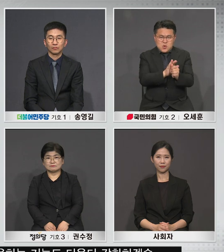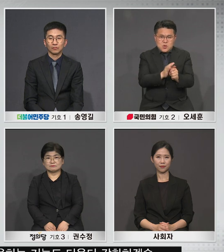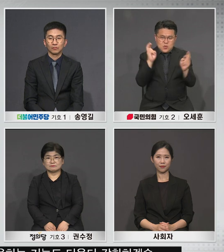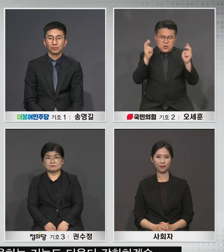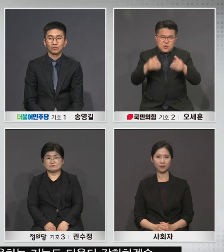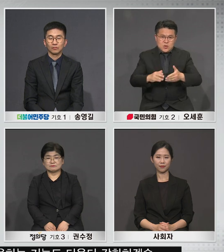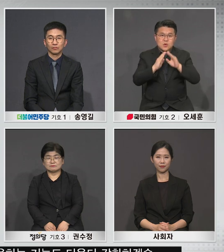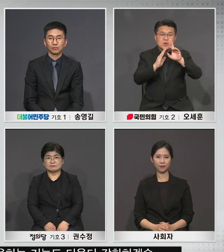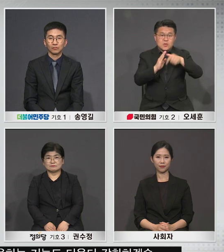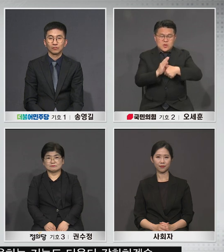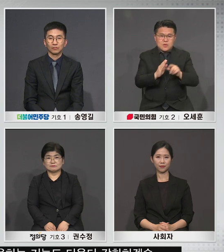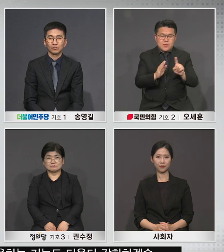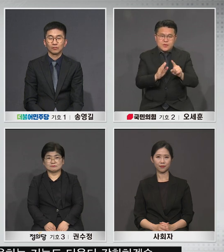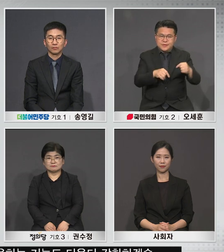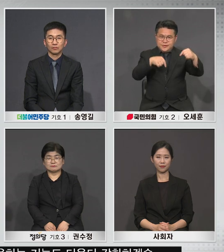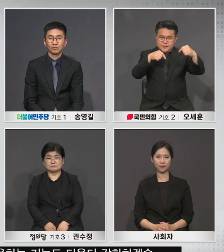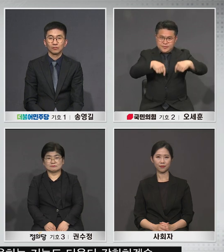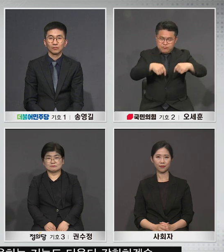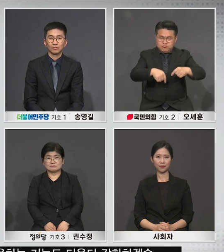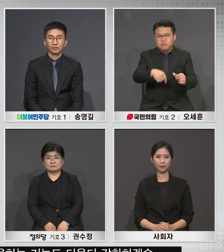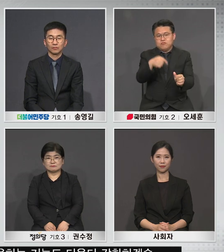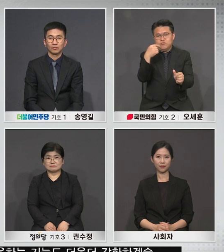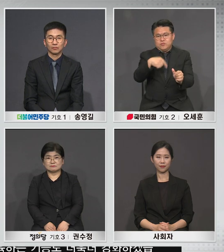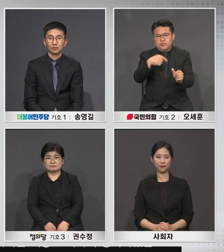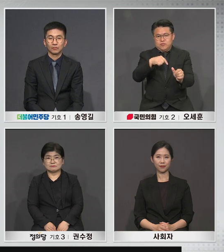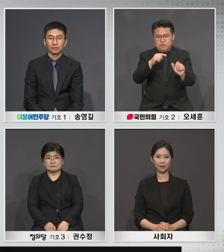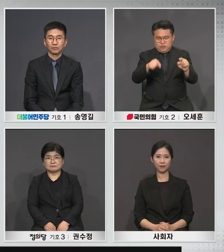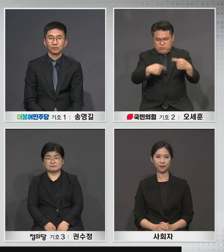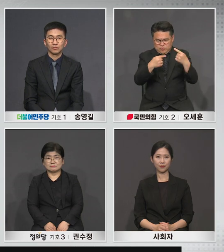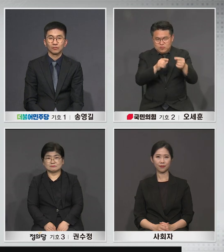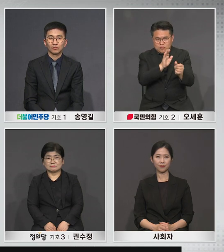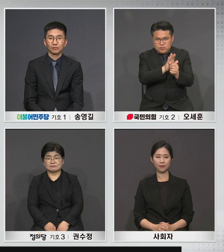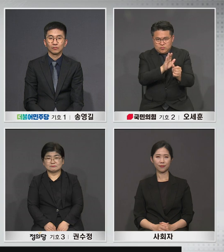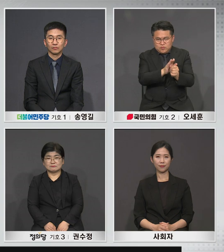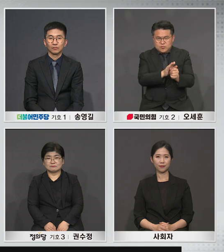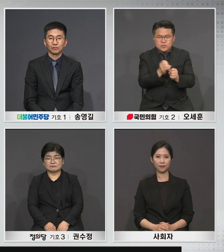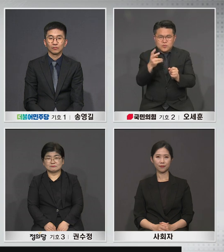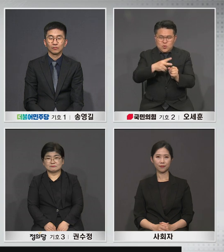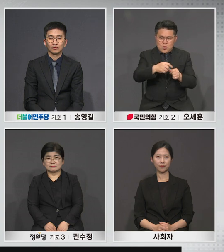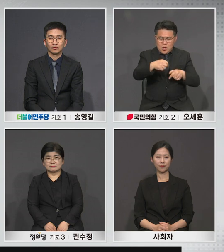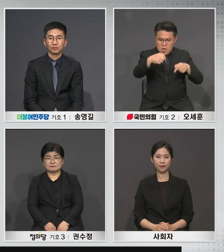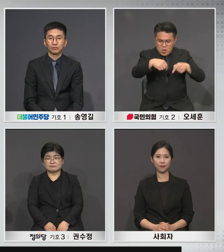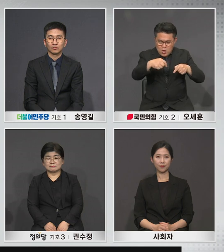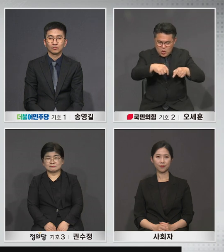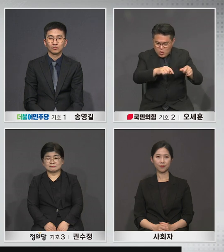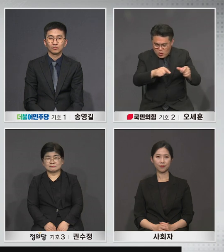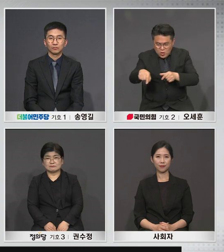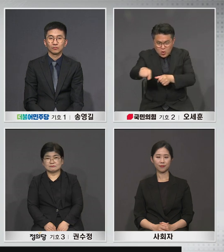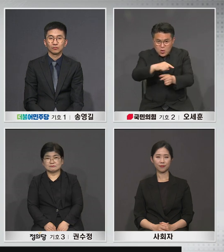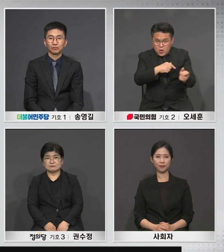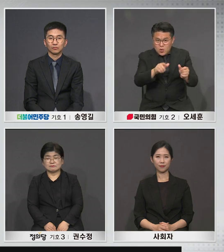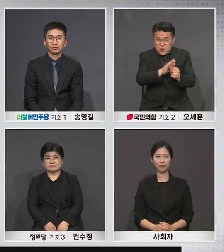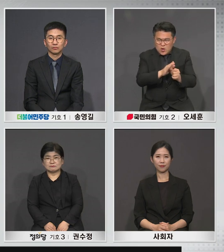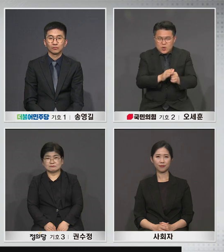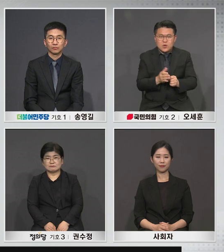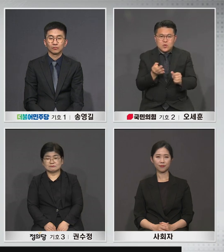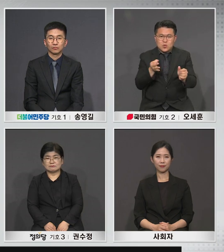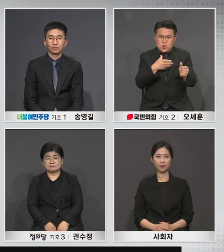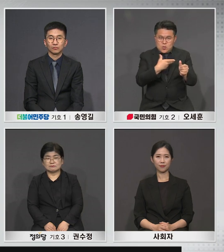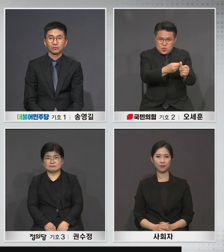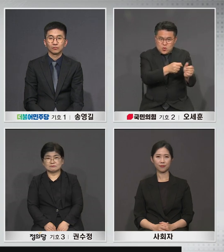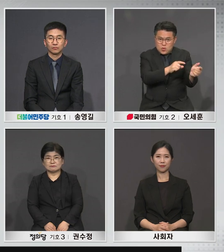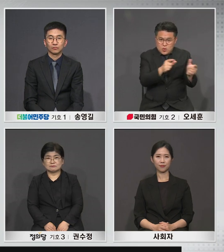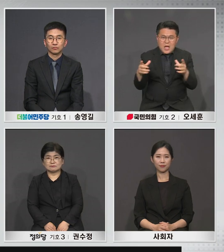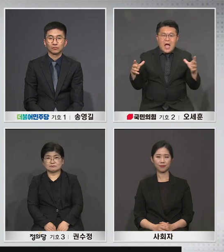경우에는 상담, 교육, 멘토링, 컨설팅 그리고 자금 지원까지 일체형 지원을